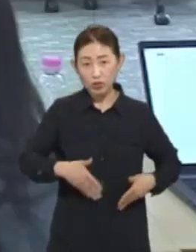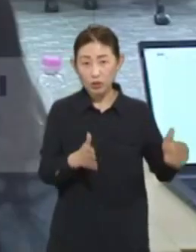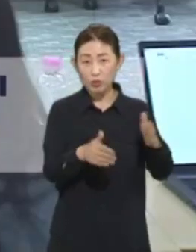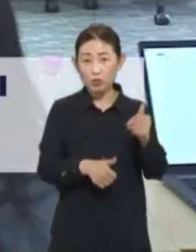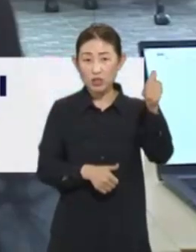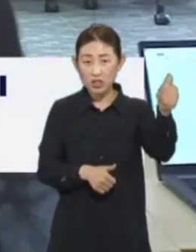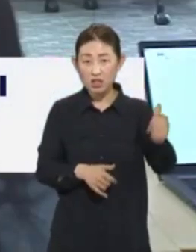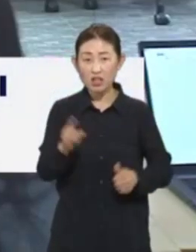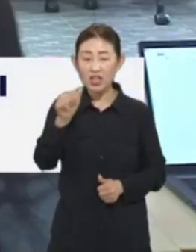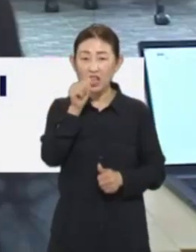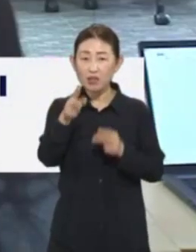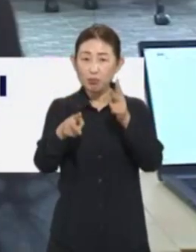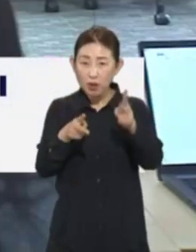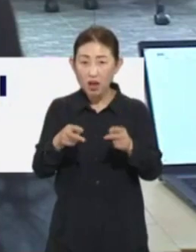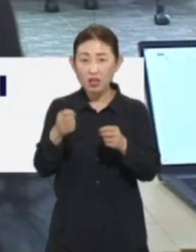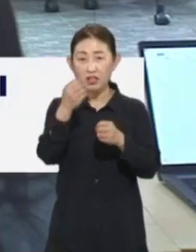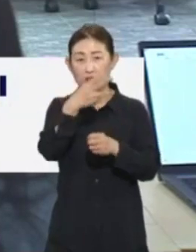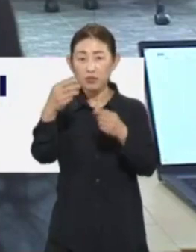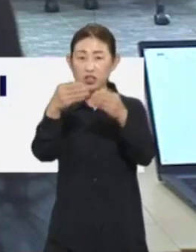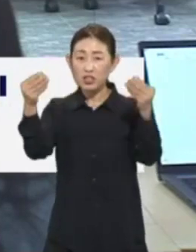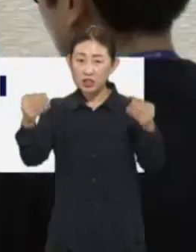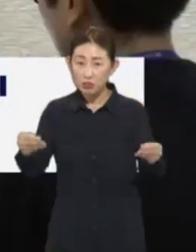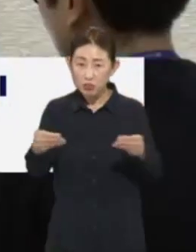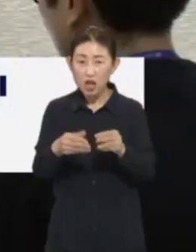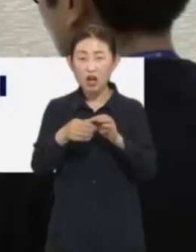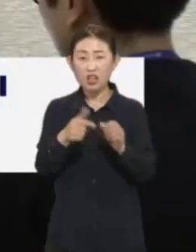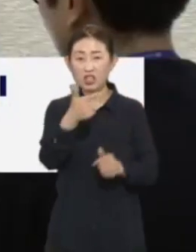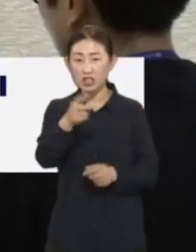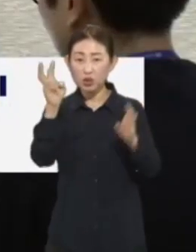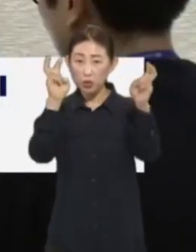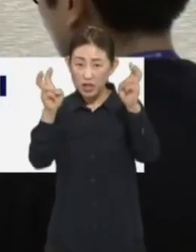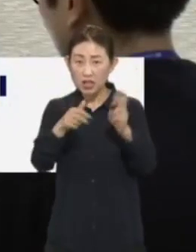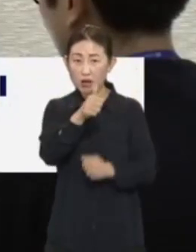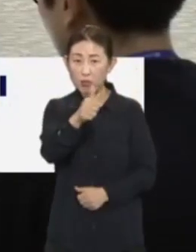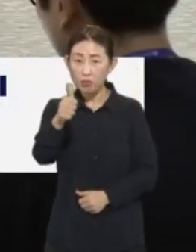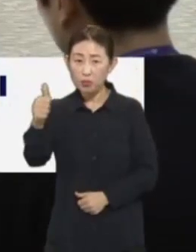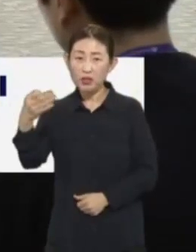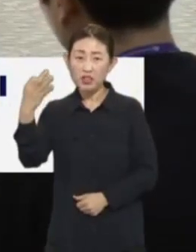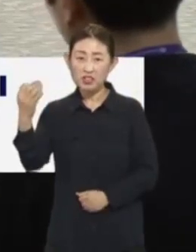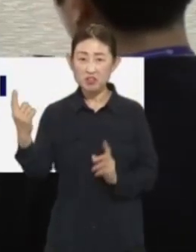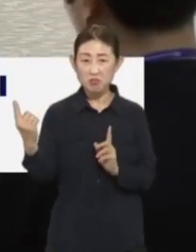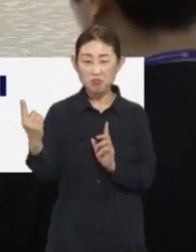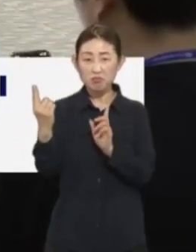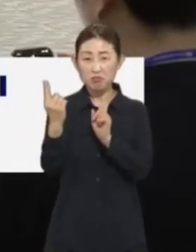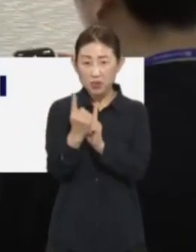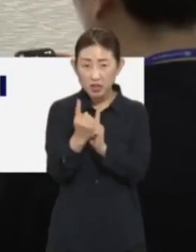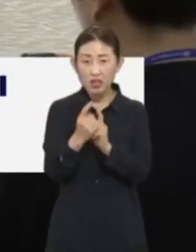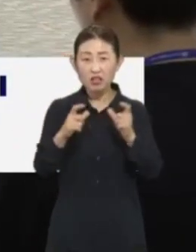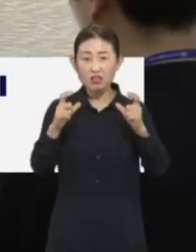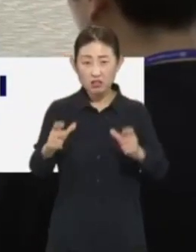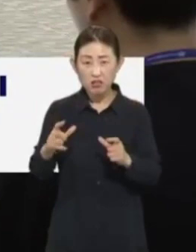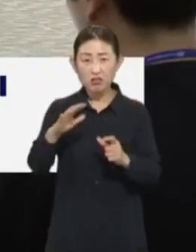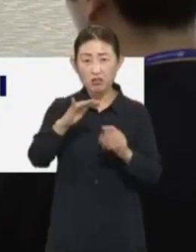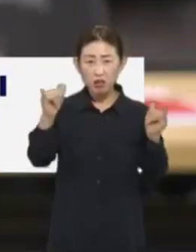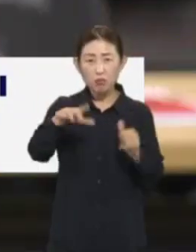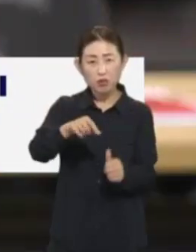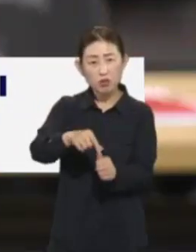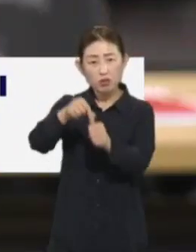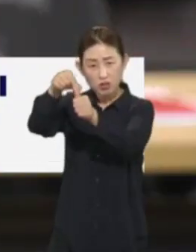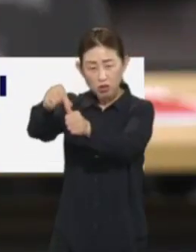김태현 충남지사가 현대제철과 삼성디스플레이 등 도내 13개 대기업 대표들을 만나 지역 인재의